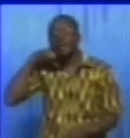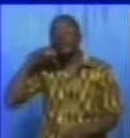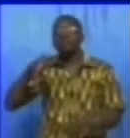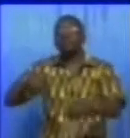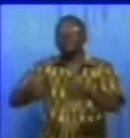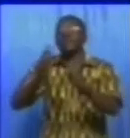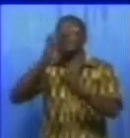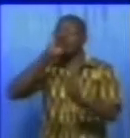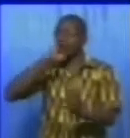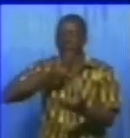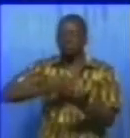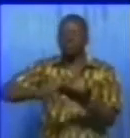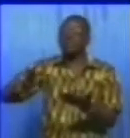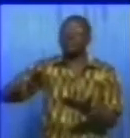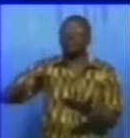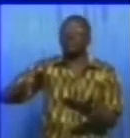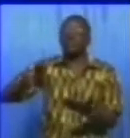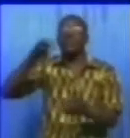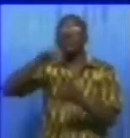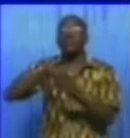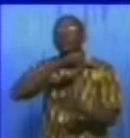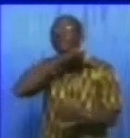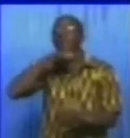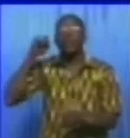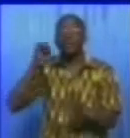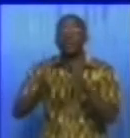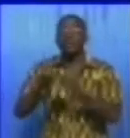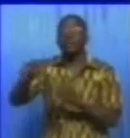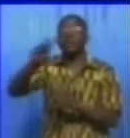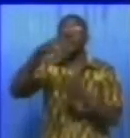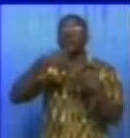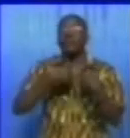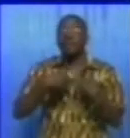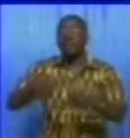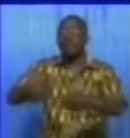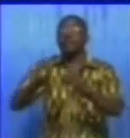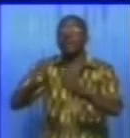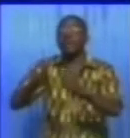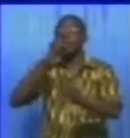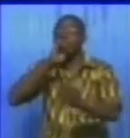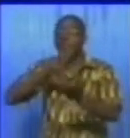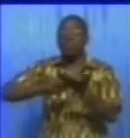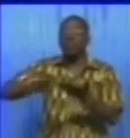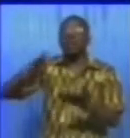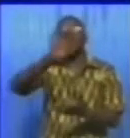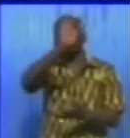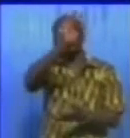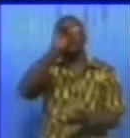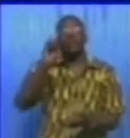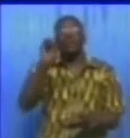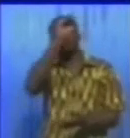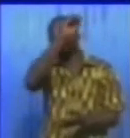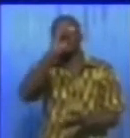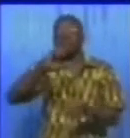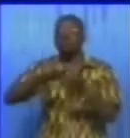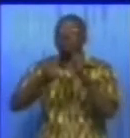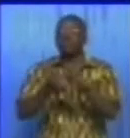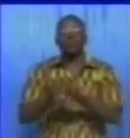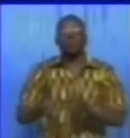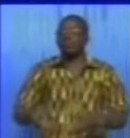l'eau potable. Parce que dans le Sahel, si vous avez accès à l'eau potable, 80% de vos problèmes sont